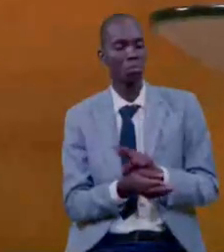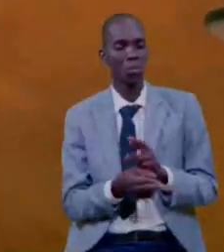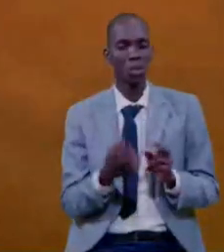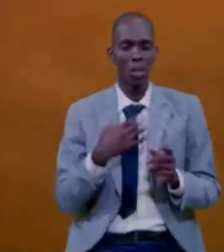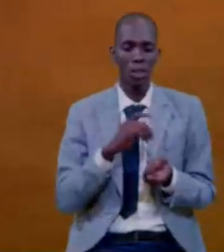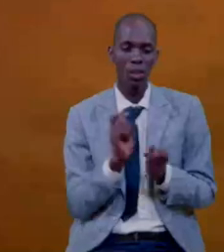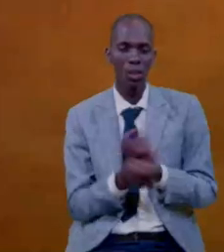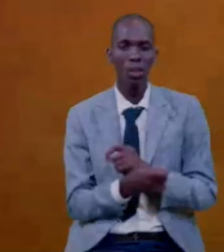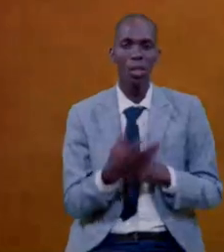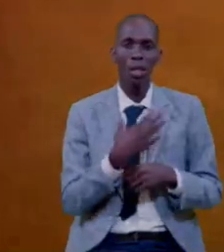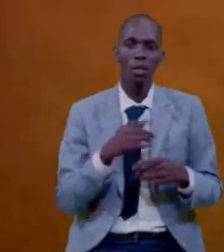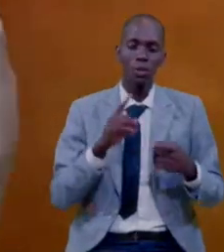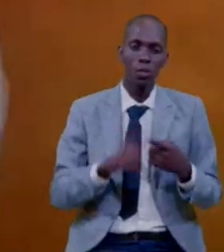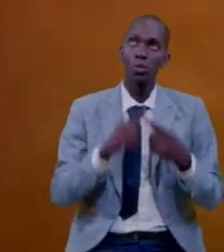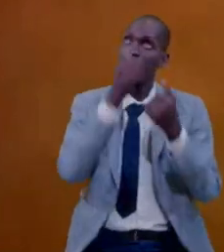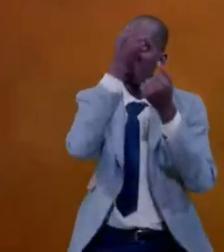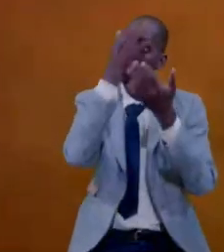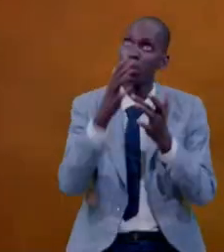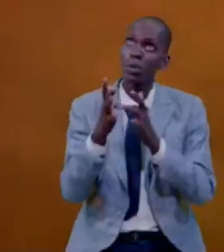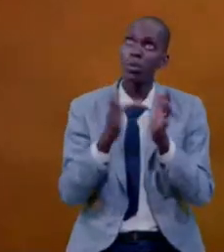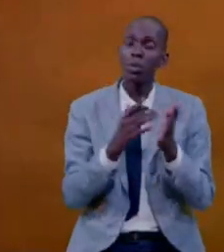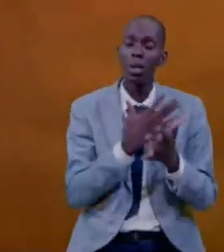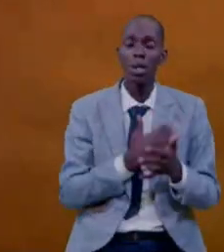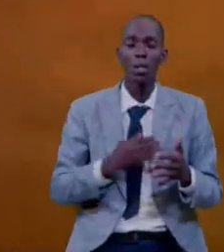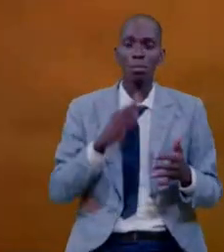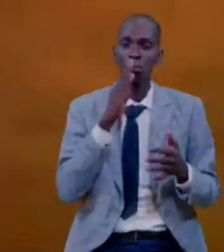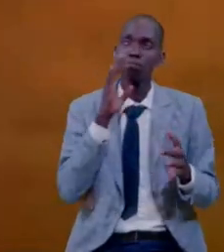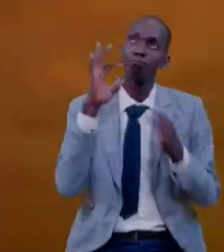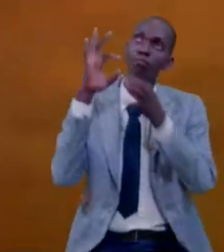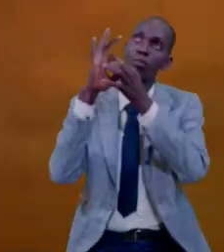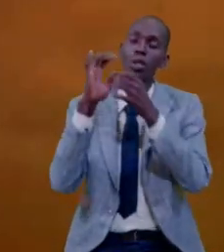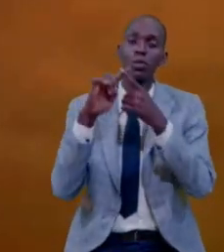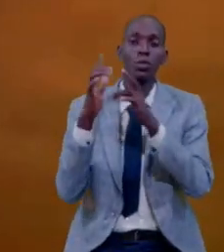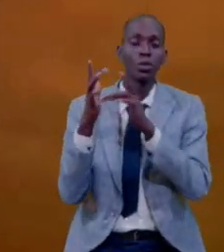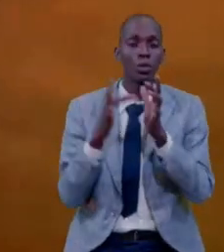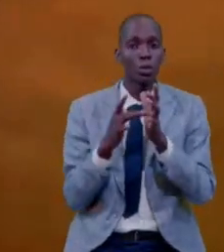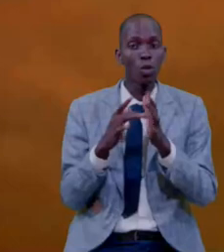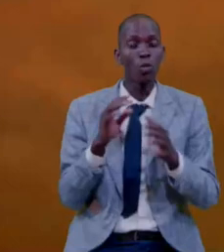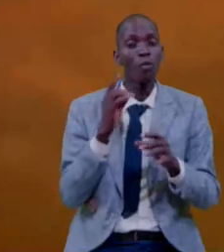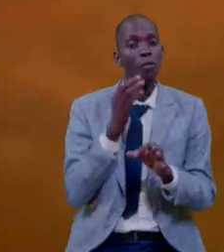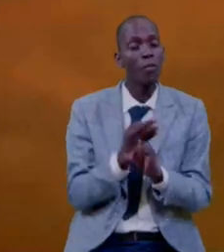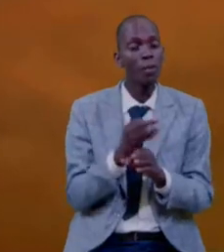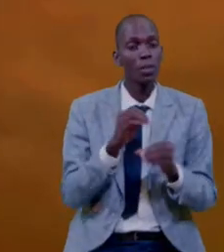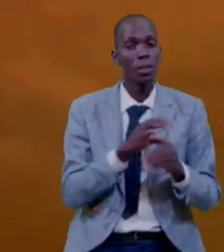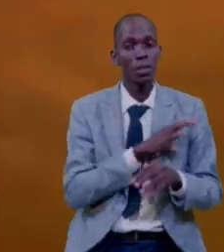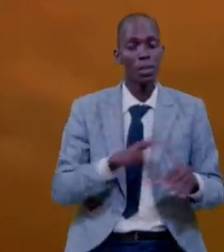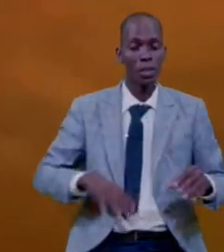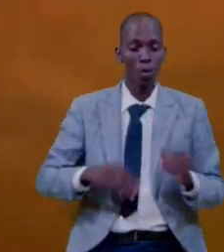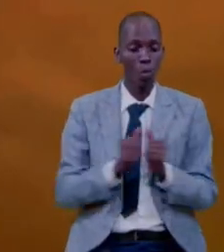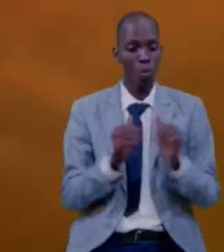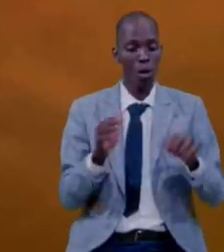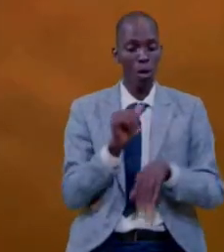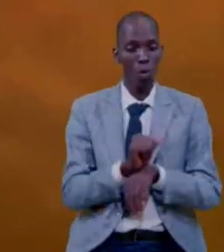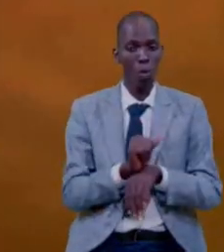faire face à Jésus et connecter-vous à Jésus, la foi en Christ sans les œuvres. Cela vous